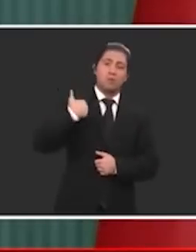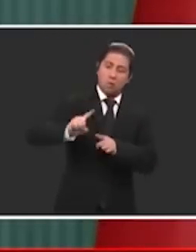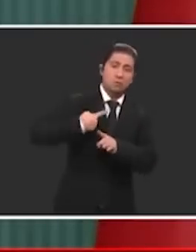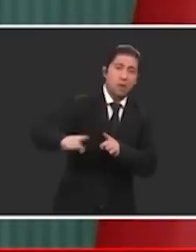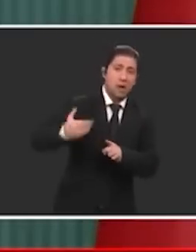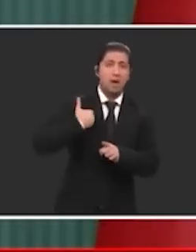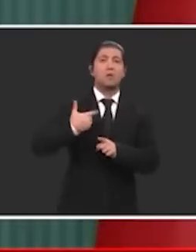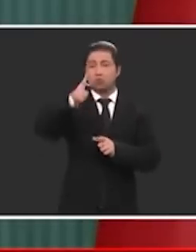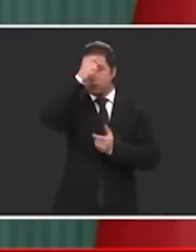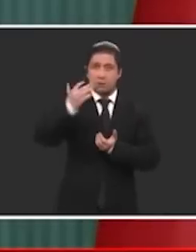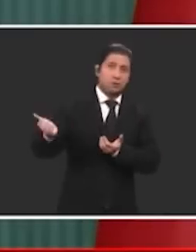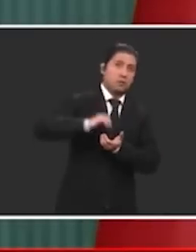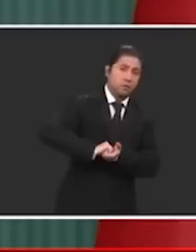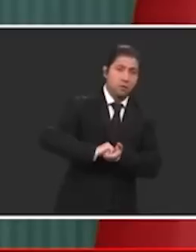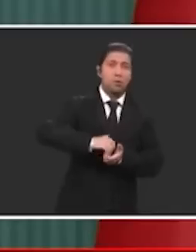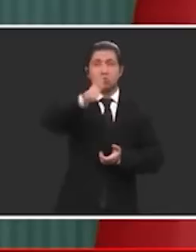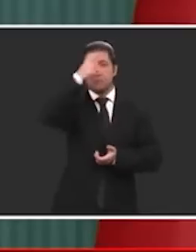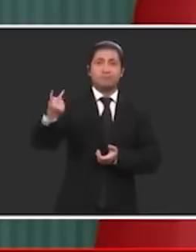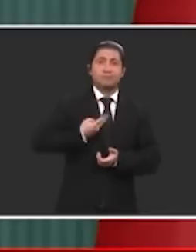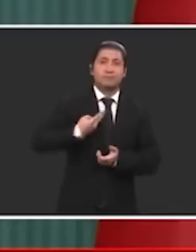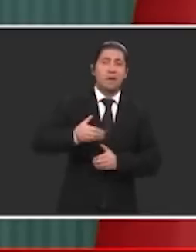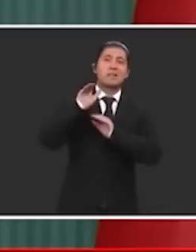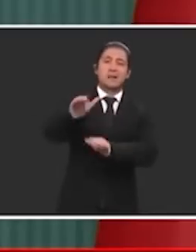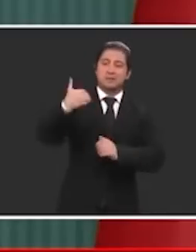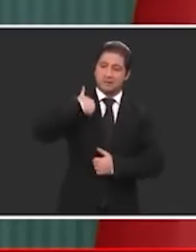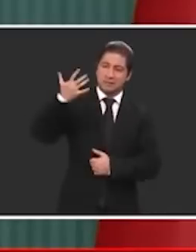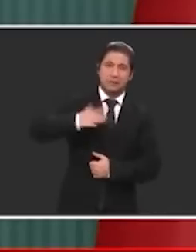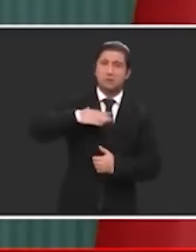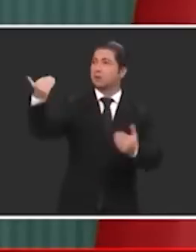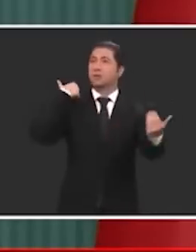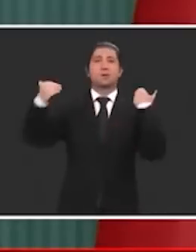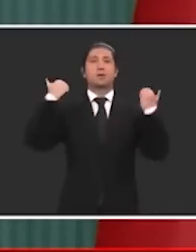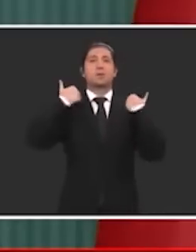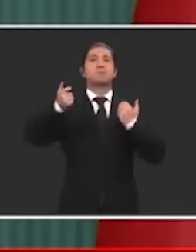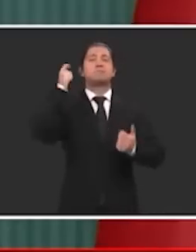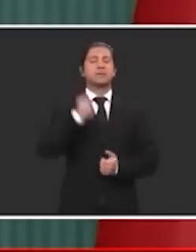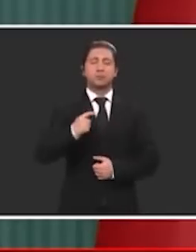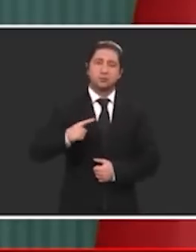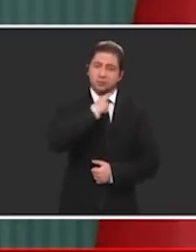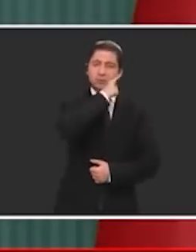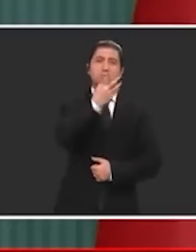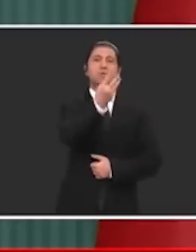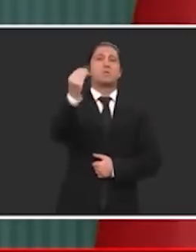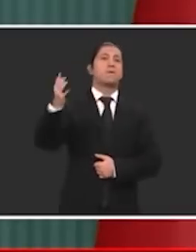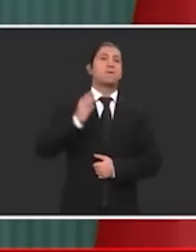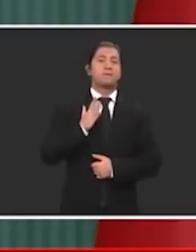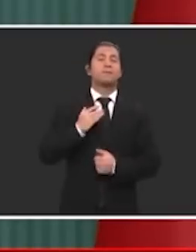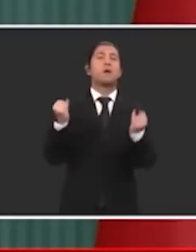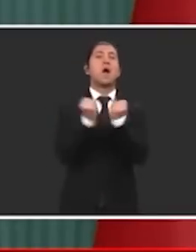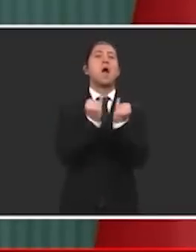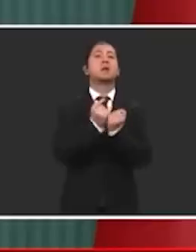Türkiye'nin müttefikliğine, Türkiye'nin desteğine talip olmak mecburiyetinde kaldılar.